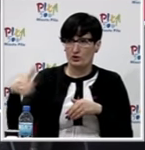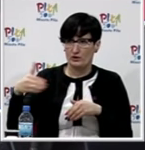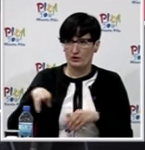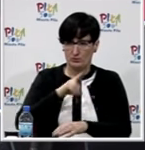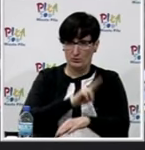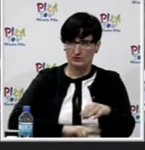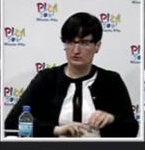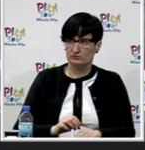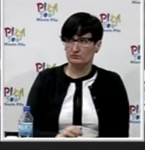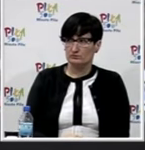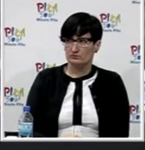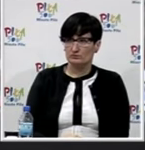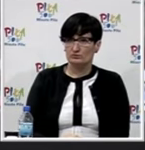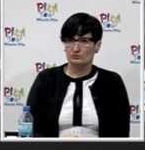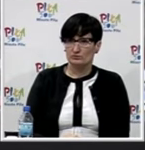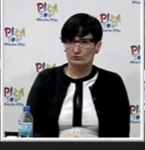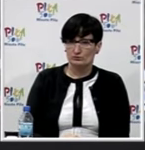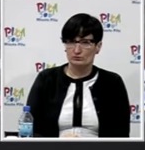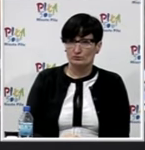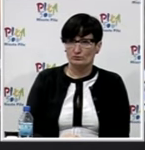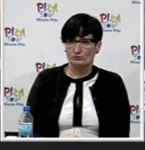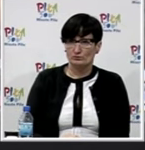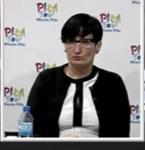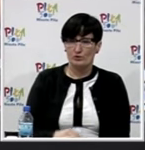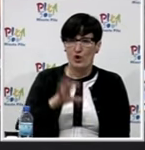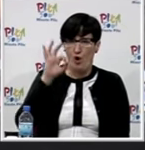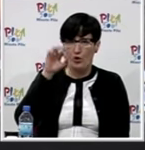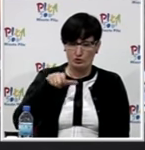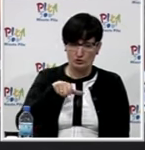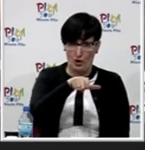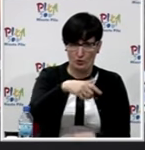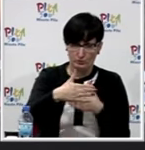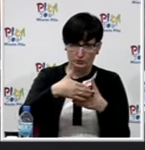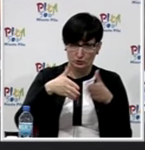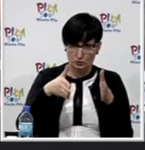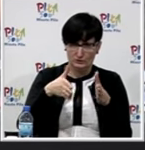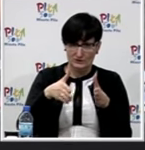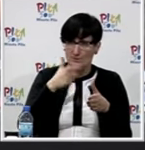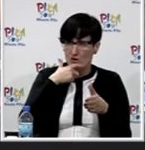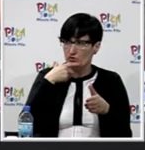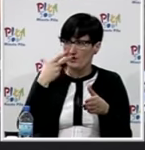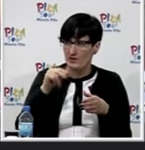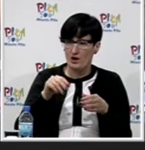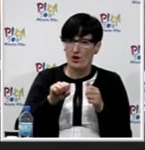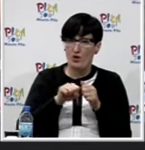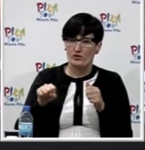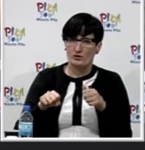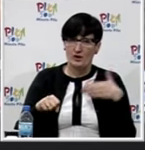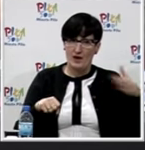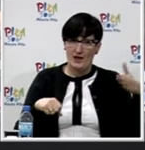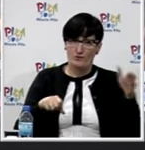Możemy? Tak, tak szybciutko? Mówimy o tym ciągu pieszym przy ulicy Bydgoskiej. To będzie po stronie lewej. Po lewej stronie od